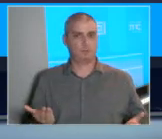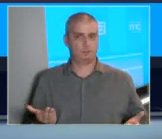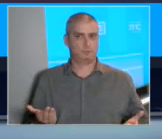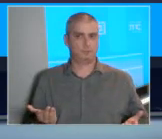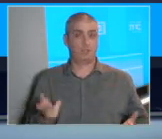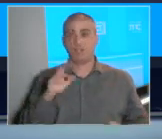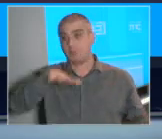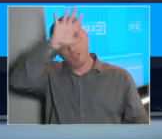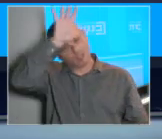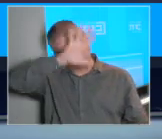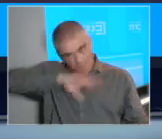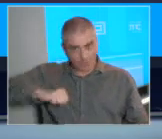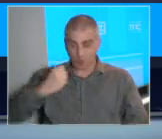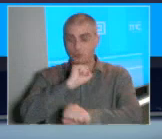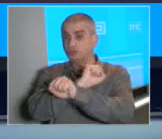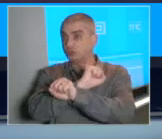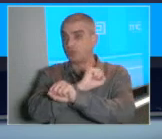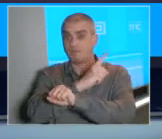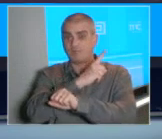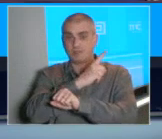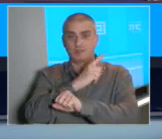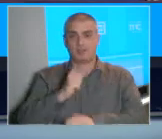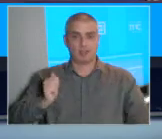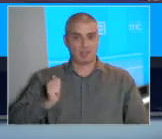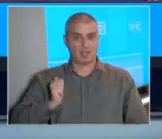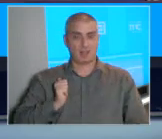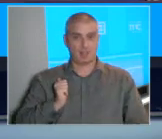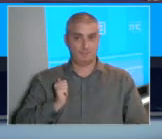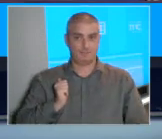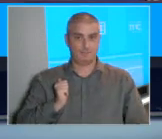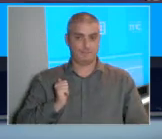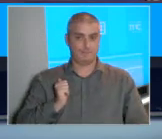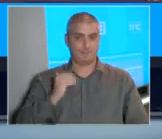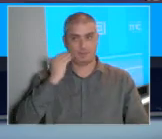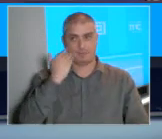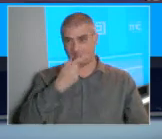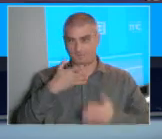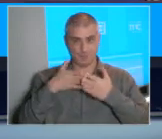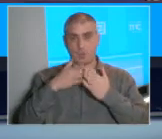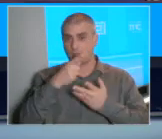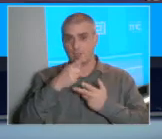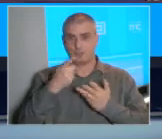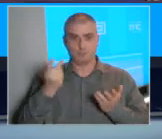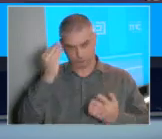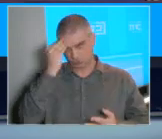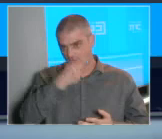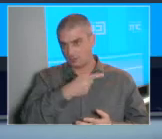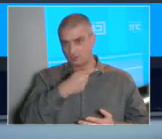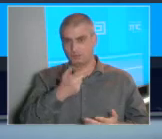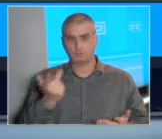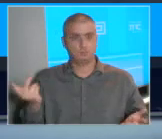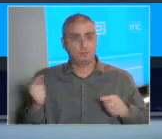וגם שהאיראנים לקחו בשבי את המלאכים האמריקנים, שאני לא זוכרת את